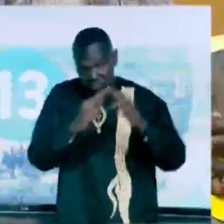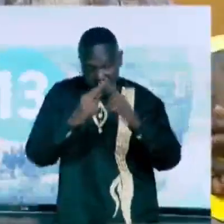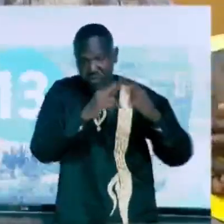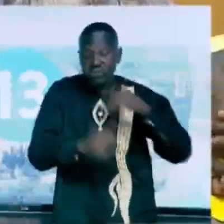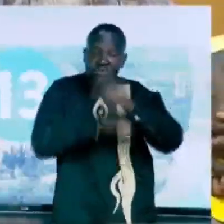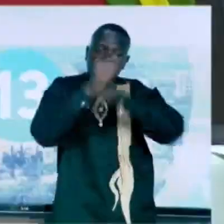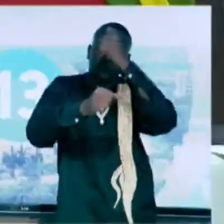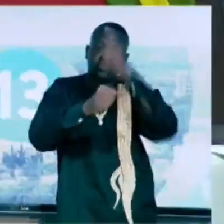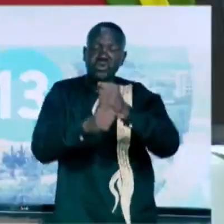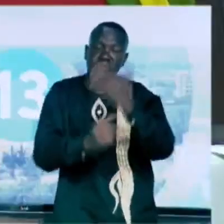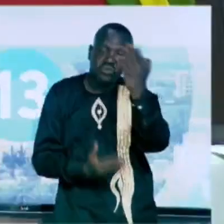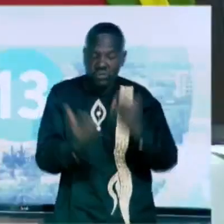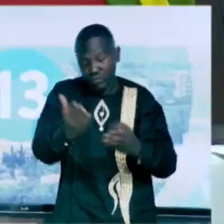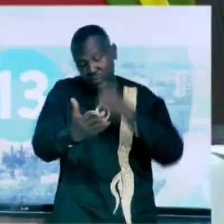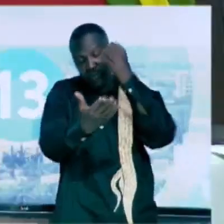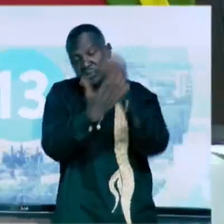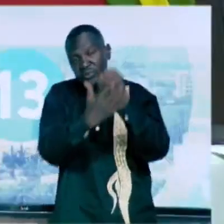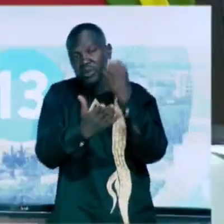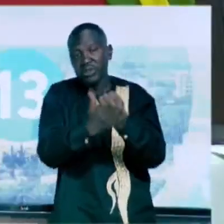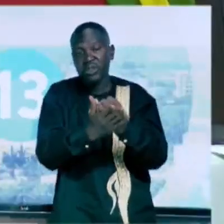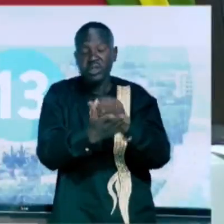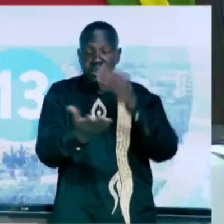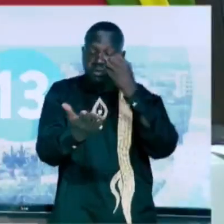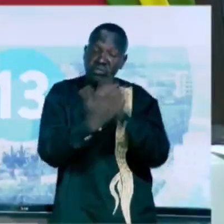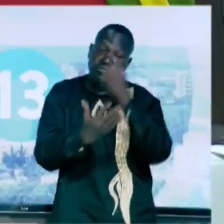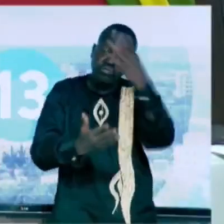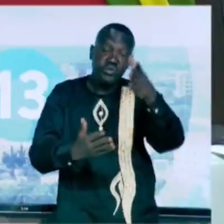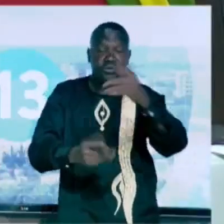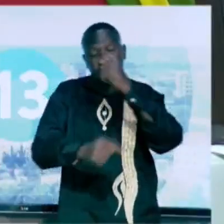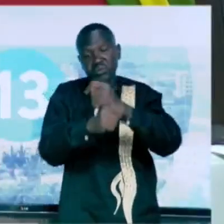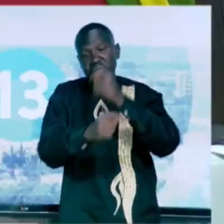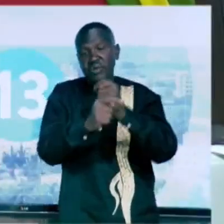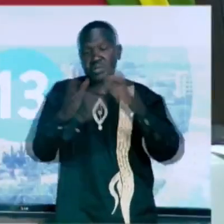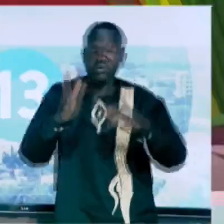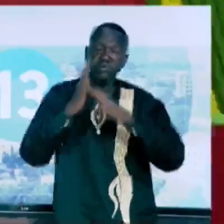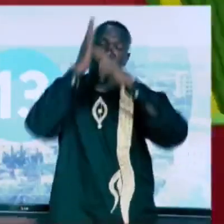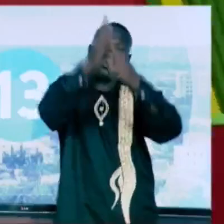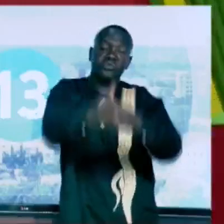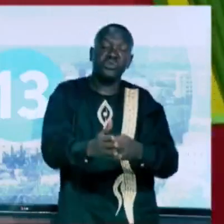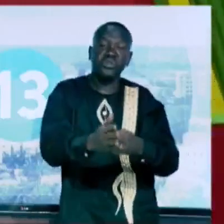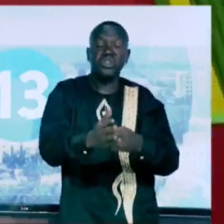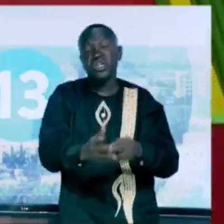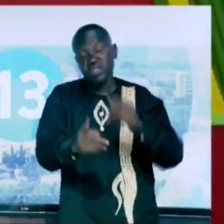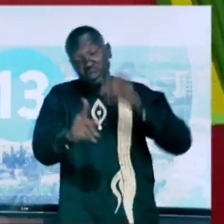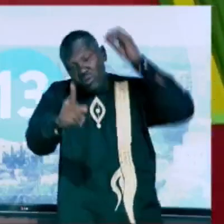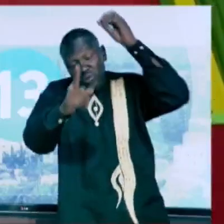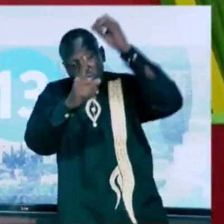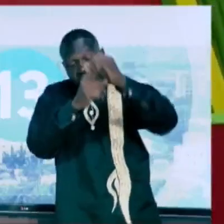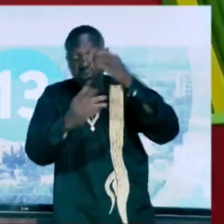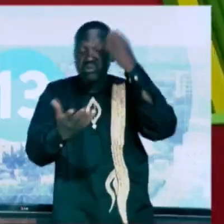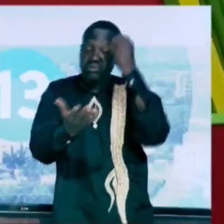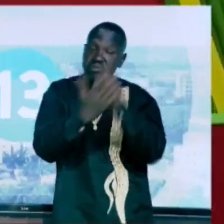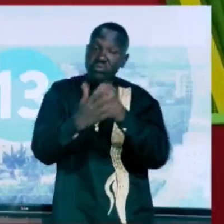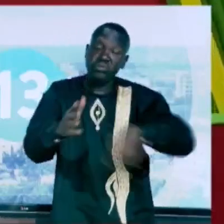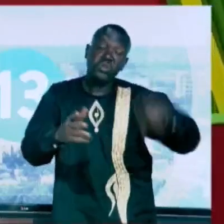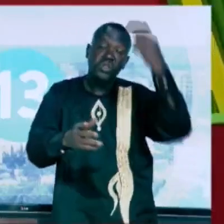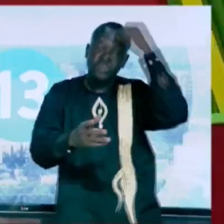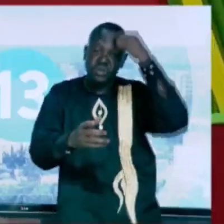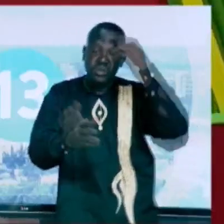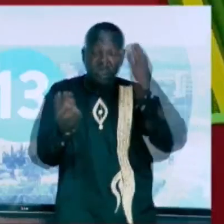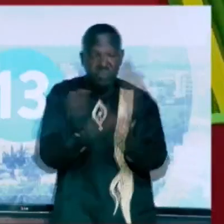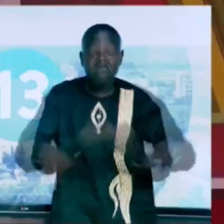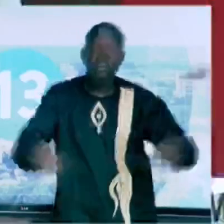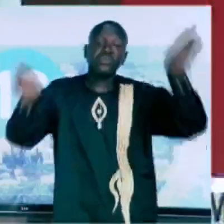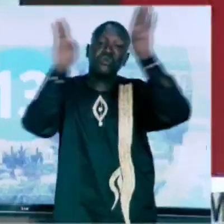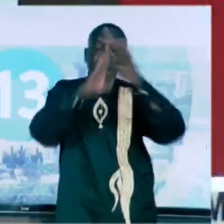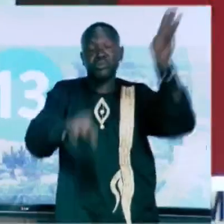des services du budget. Les dépenses du personnel représentent un grand poids dans le budget de l'État, d'où la nécessité